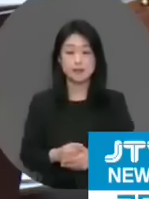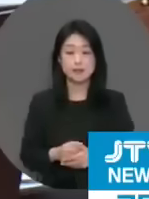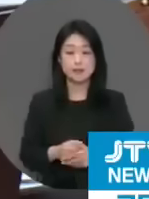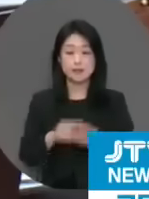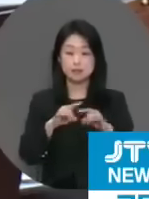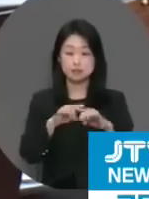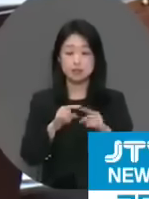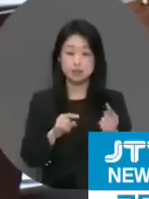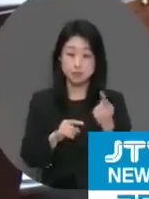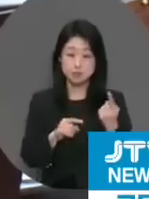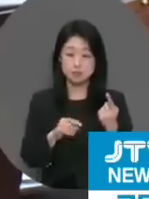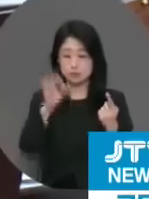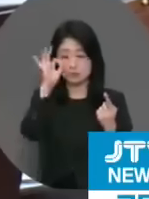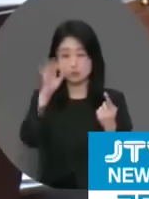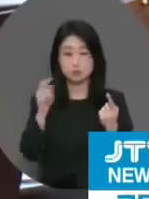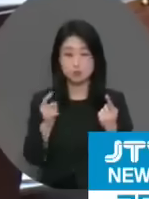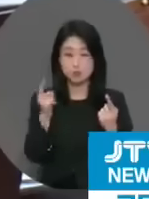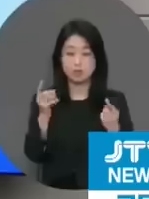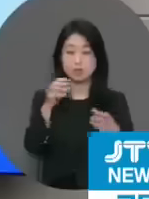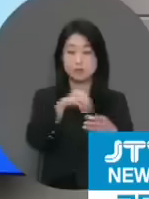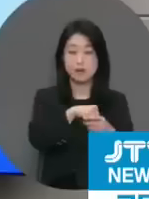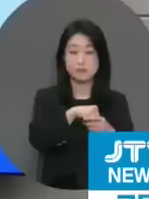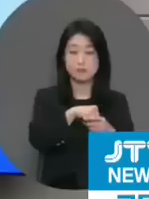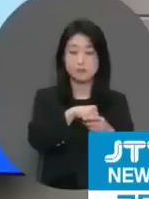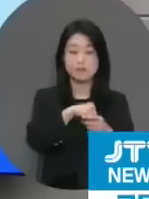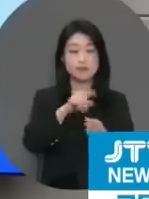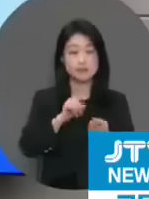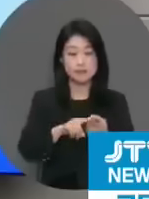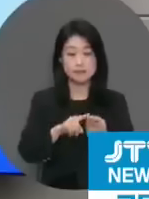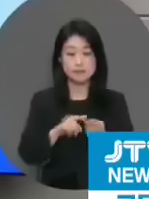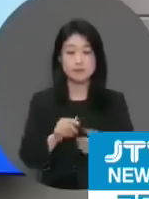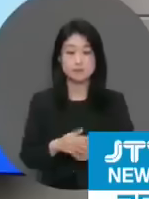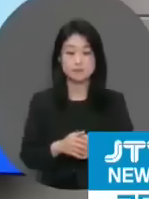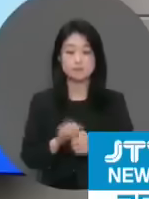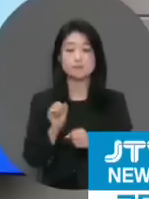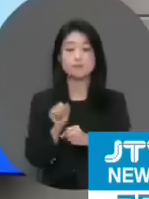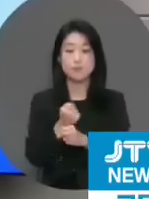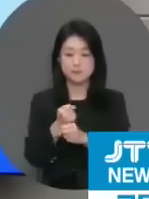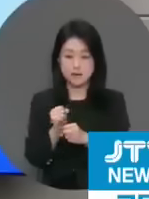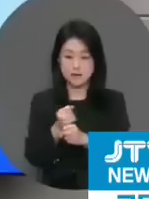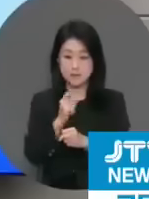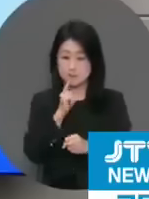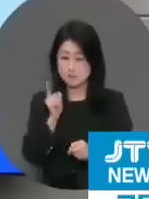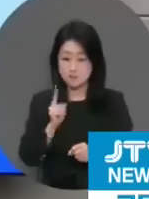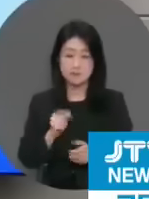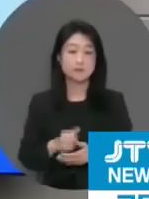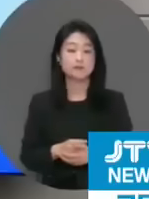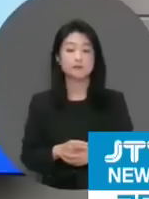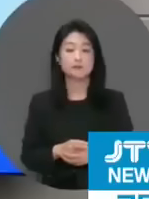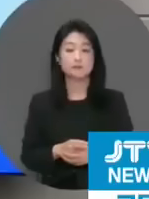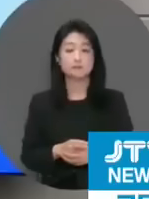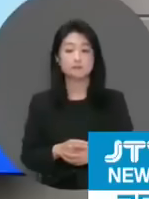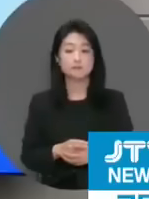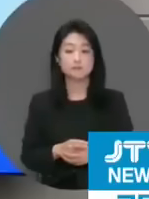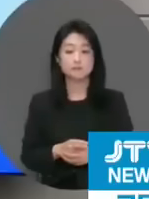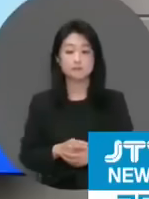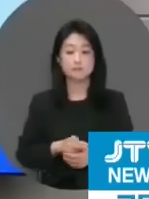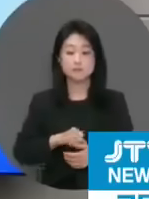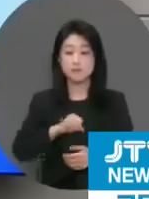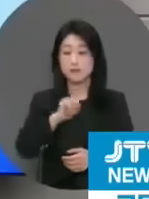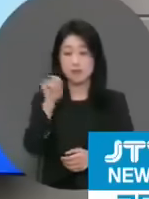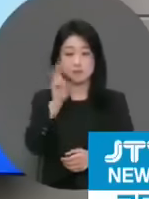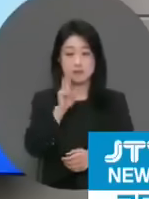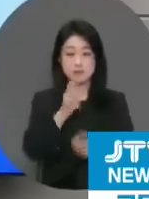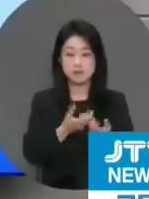분리징수가 높은 퍼센티를 차지하진 않았어요. 근데 조작을 했어요, 용산에서. 그리고 나서 정강석화처럼